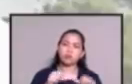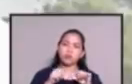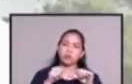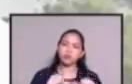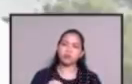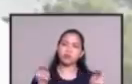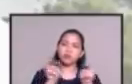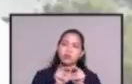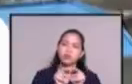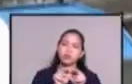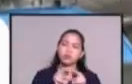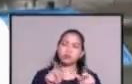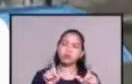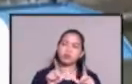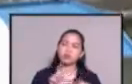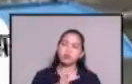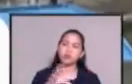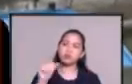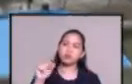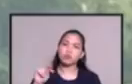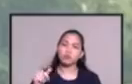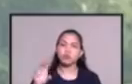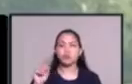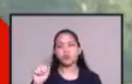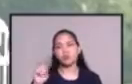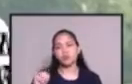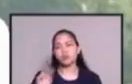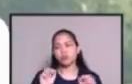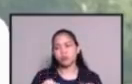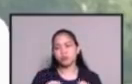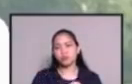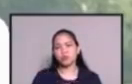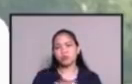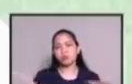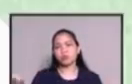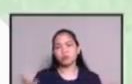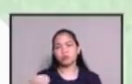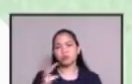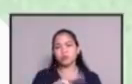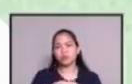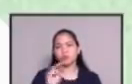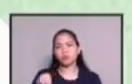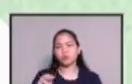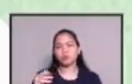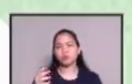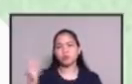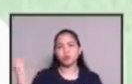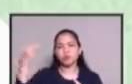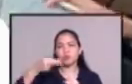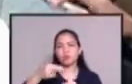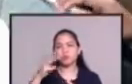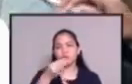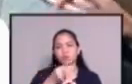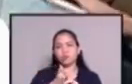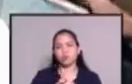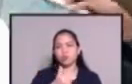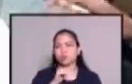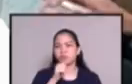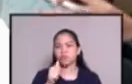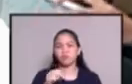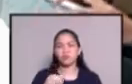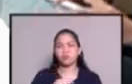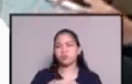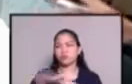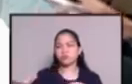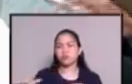nasa normal level ang tubig sa Angat Dam. Kakayanin pa raw nitong mag-supply ng tubig sa Metro Manila hanggang Mayo. Dahil dito, hindi raw maapektuhan